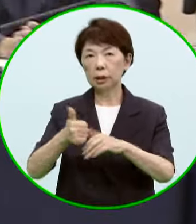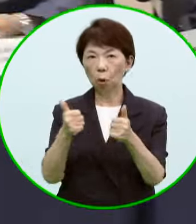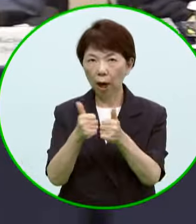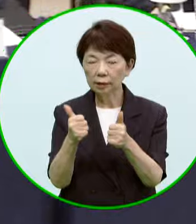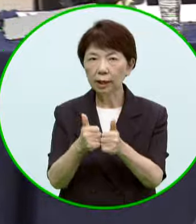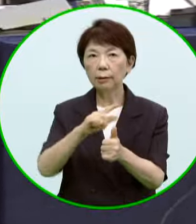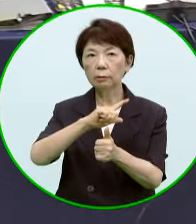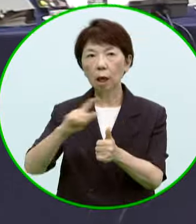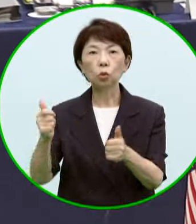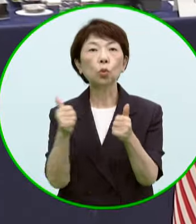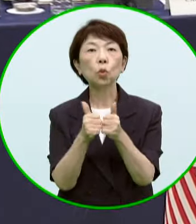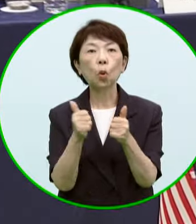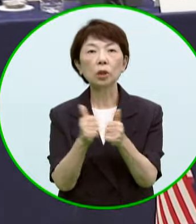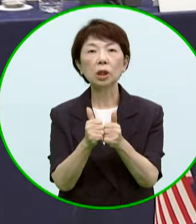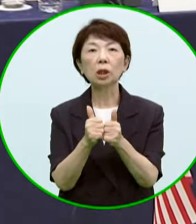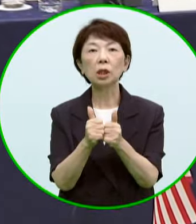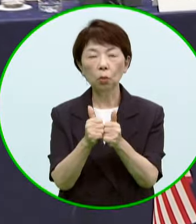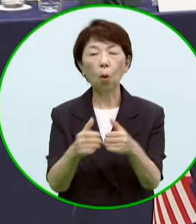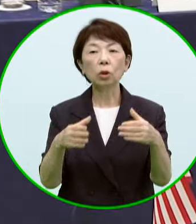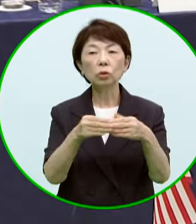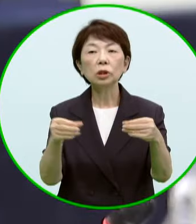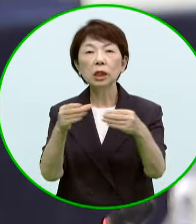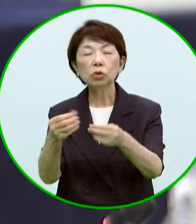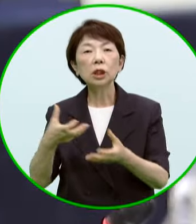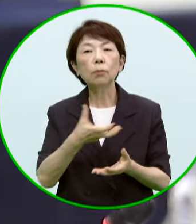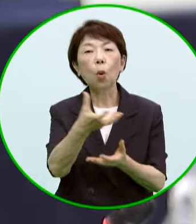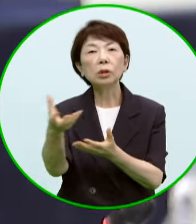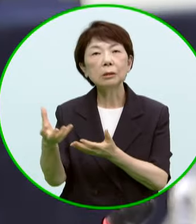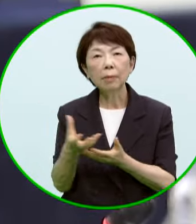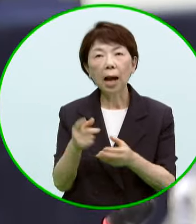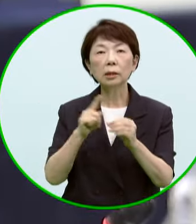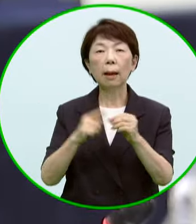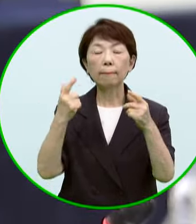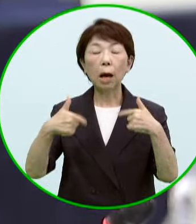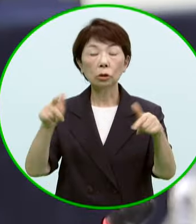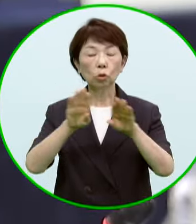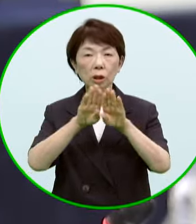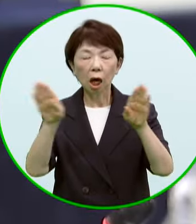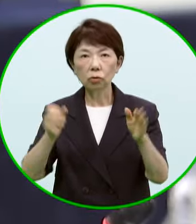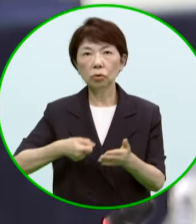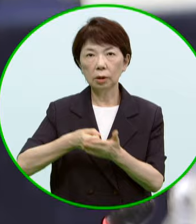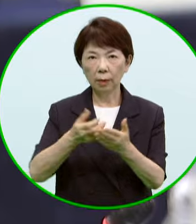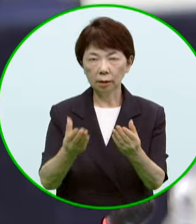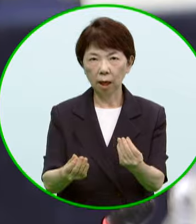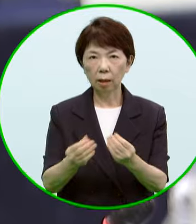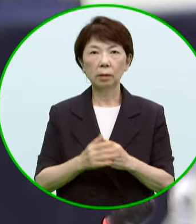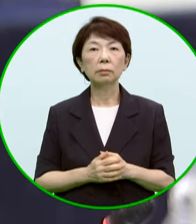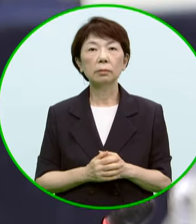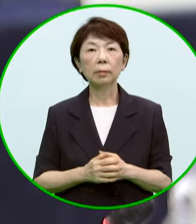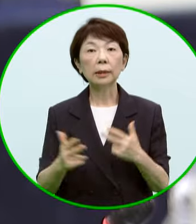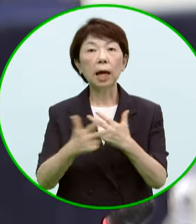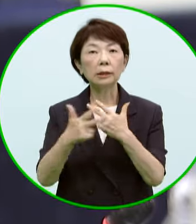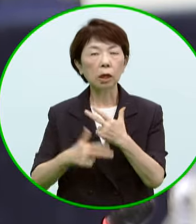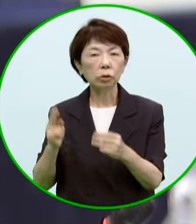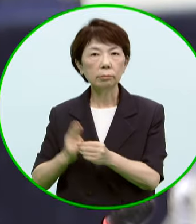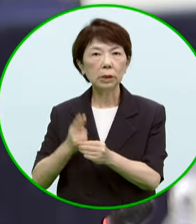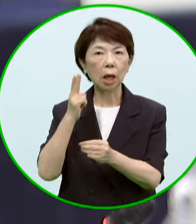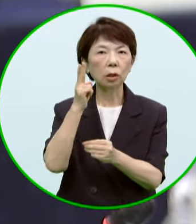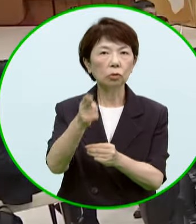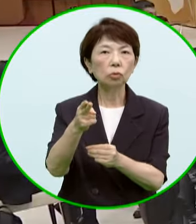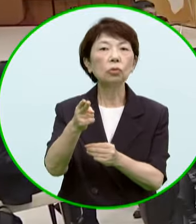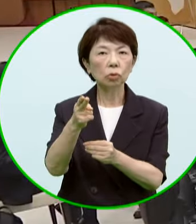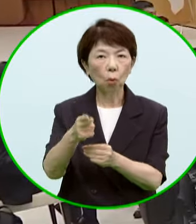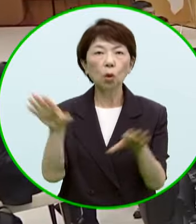のハイレベルでの協議を各国が持ち回りで毎年開催すると定めましたまた北朝鮮のミサイル